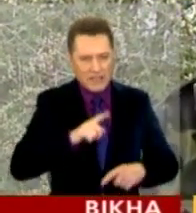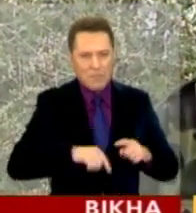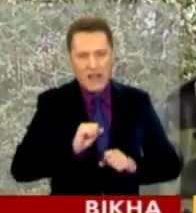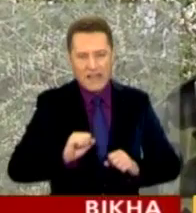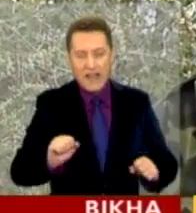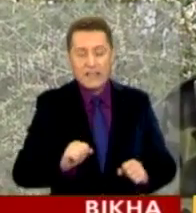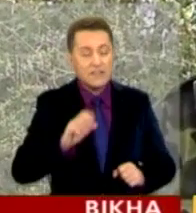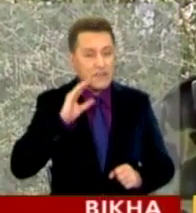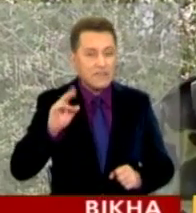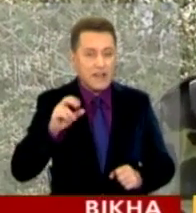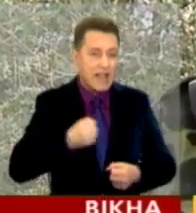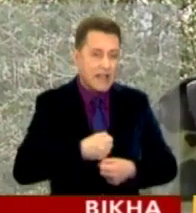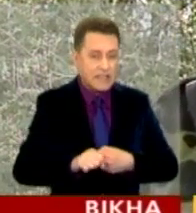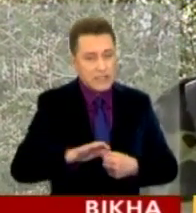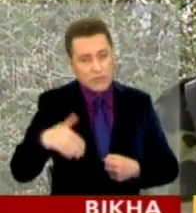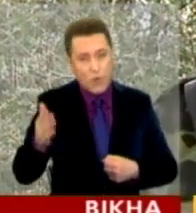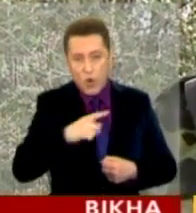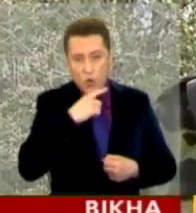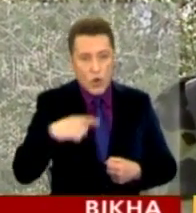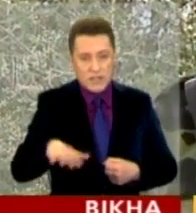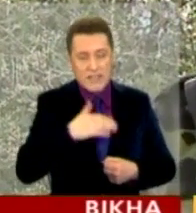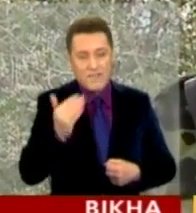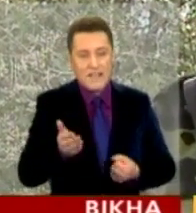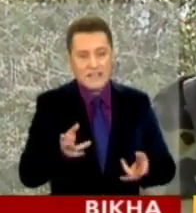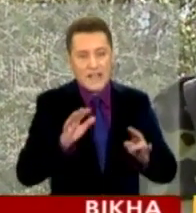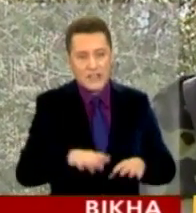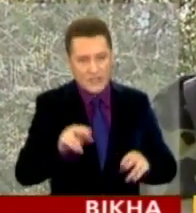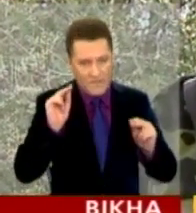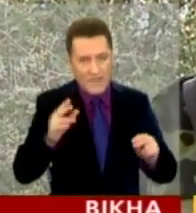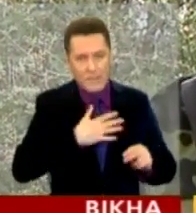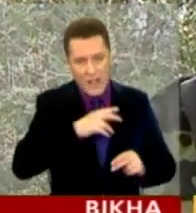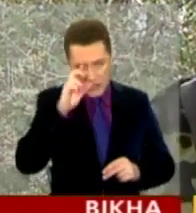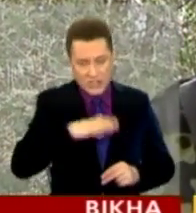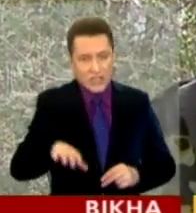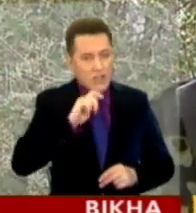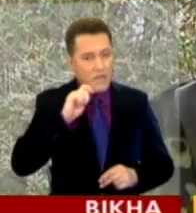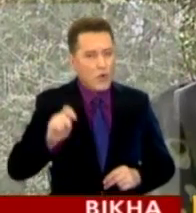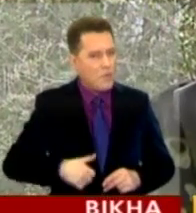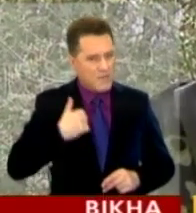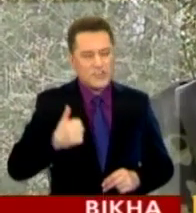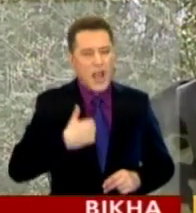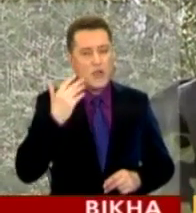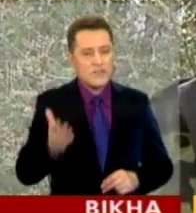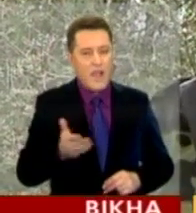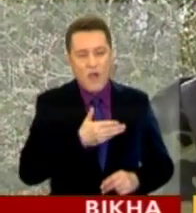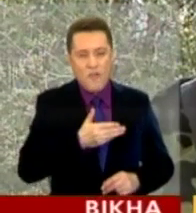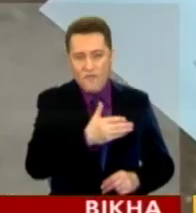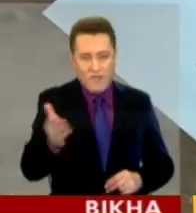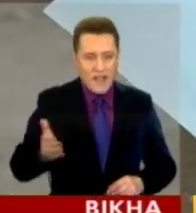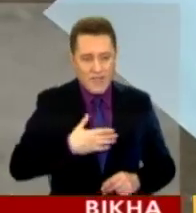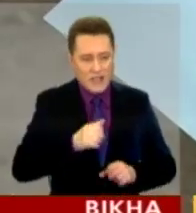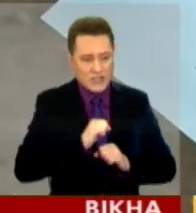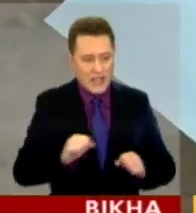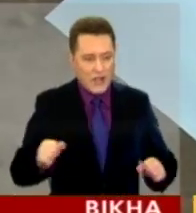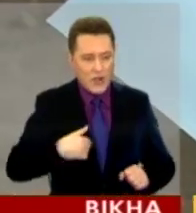Незважаючи на тиск з боку Росії і важкі умови служби, ви залишились вільними нашій державі Україні. Пишаюсь вами. Ви наші герої.